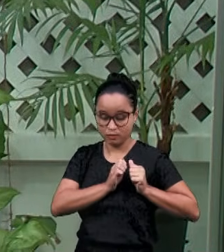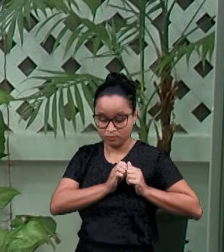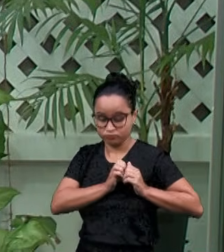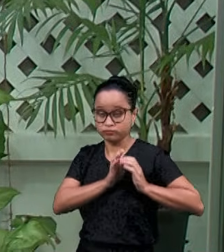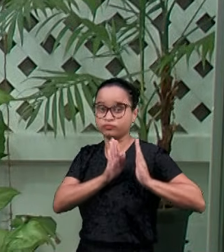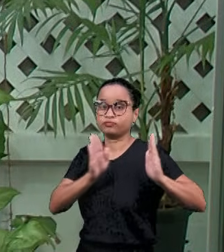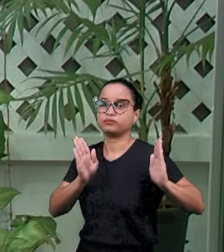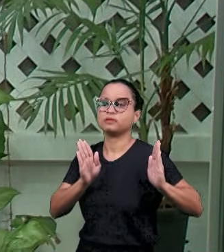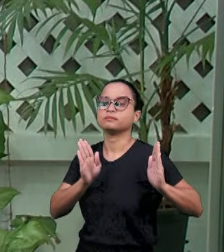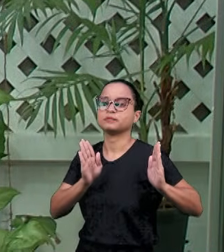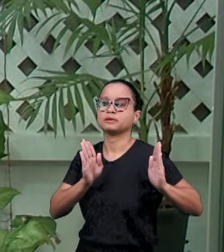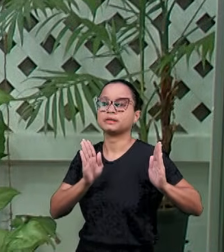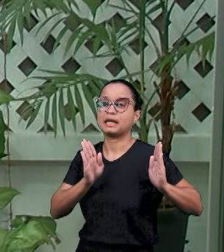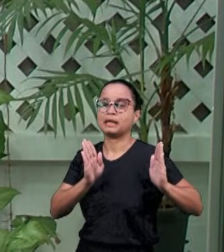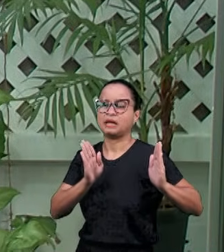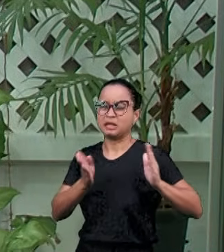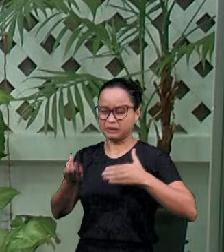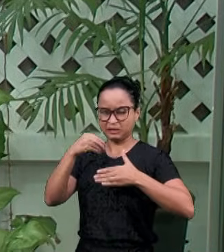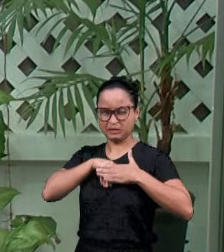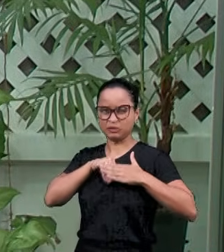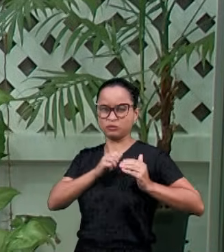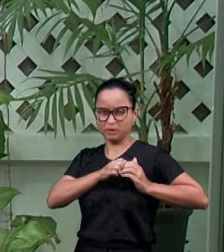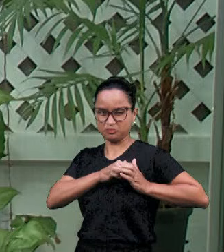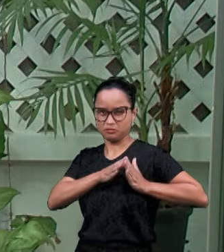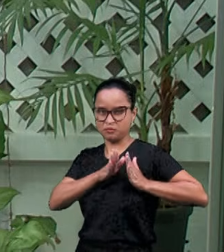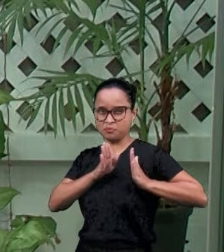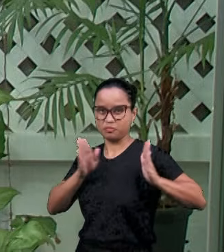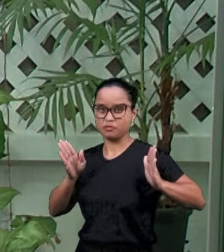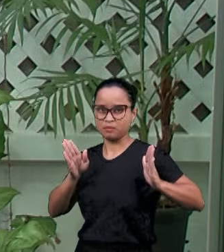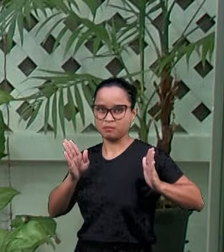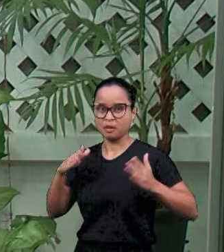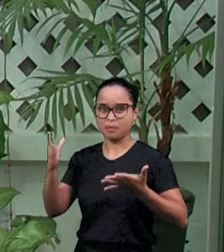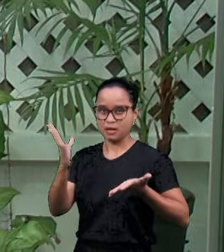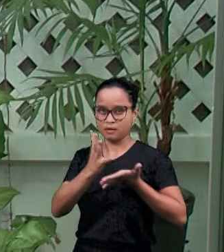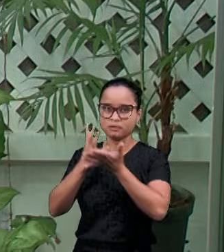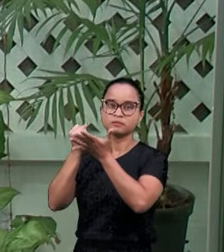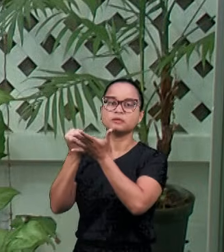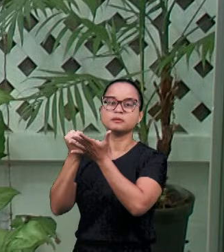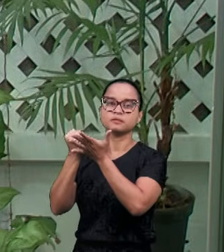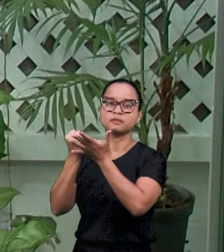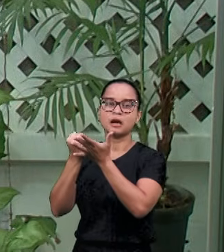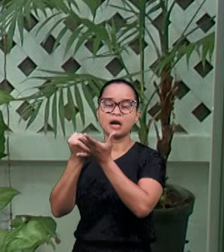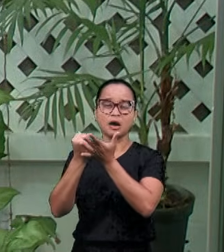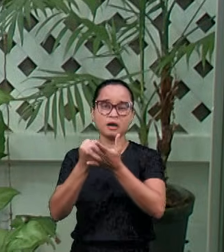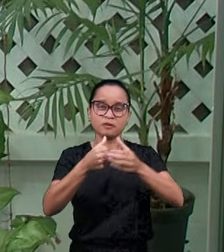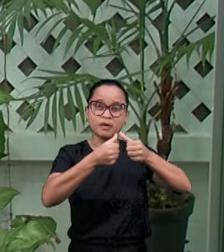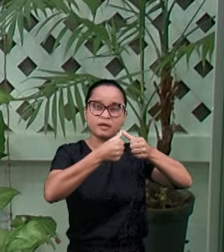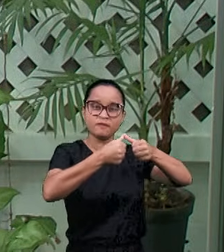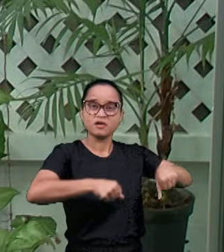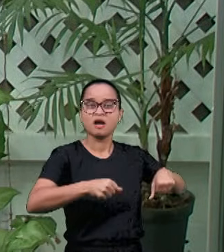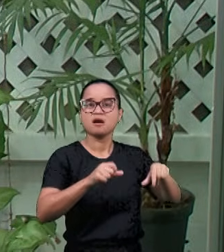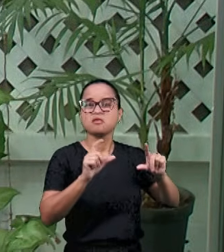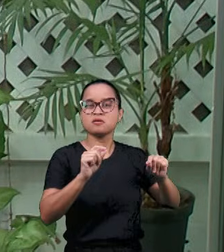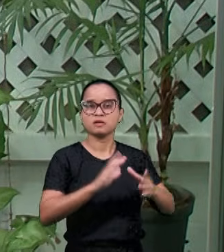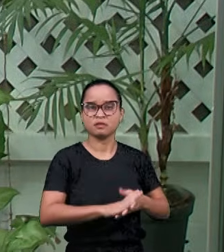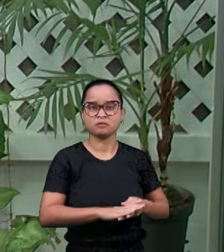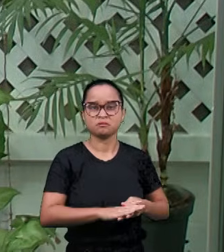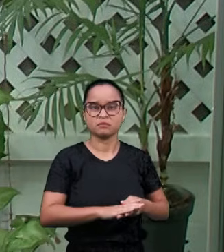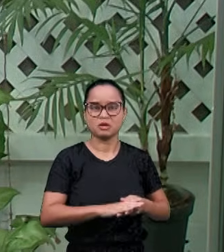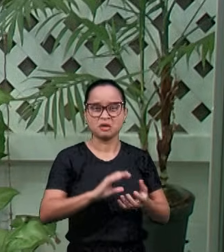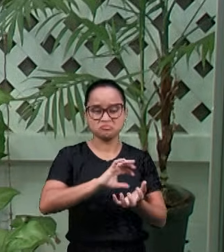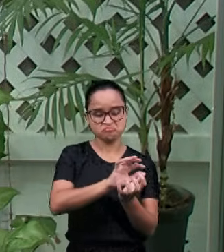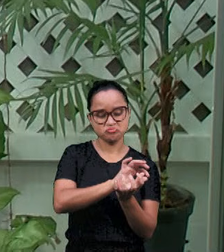vie, son intérieur, pour de là enlever la perle. Ce qui va rester, c'est